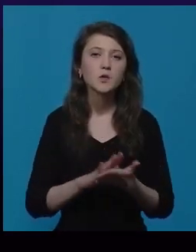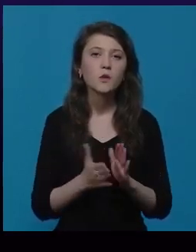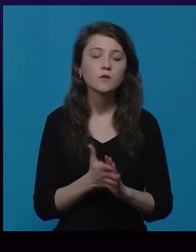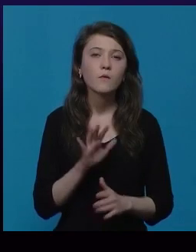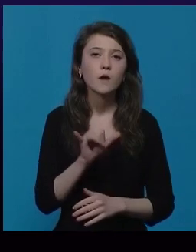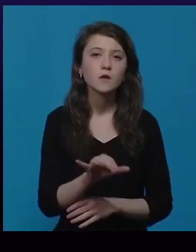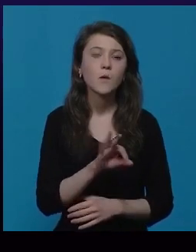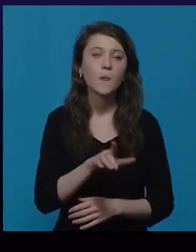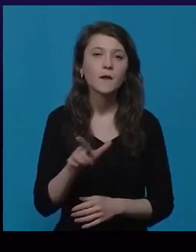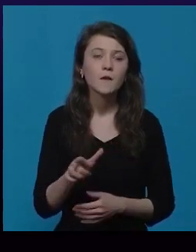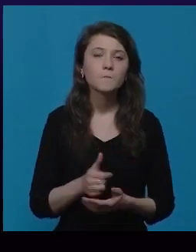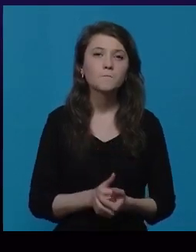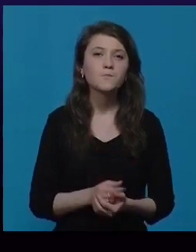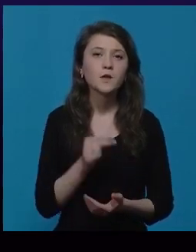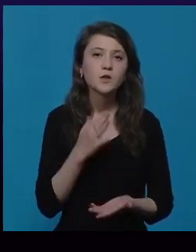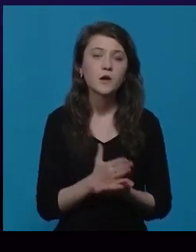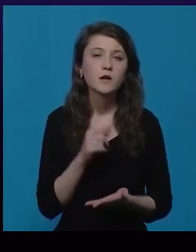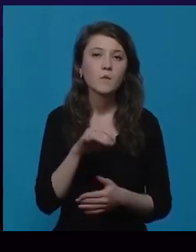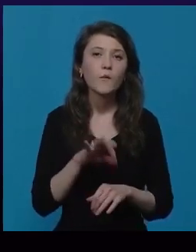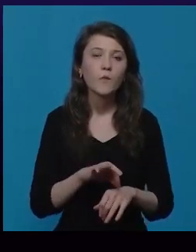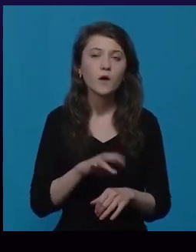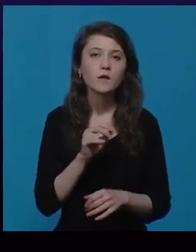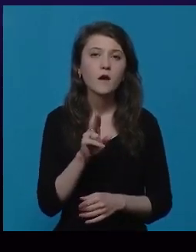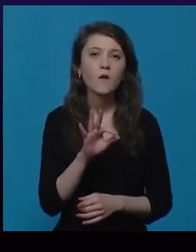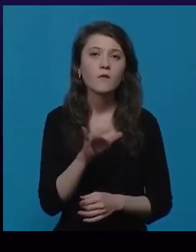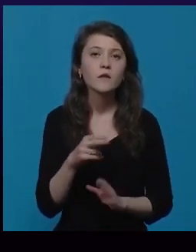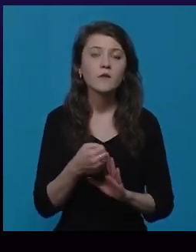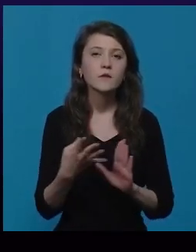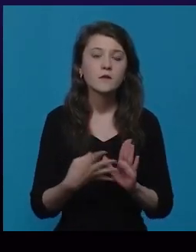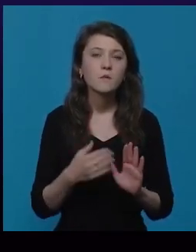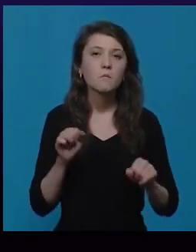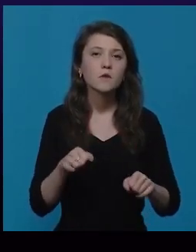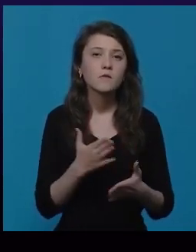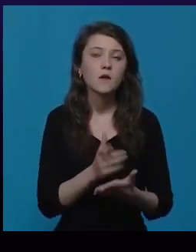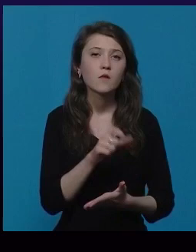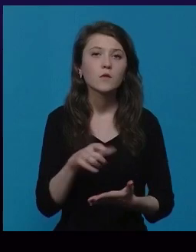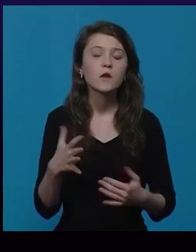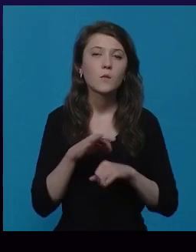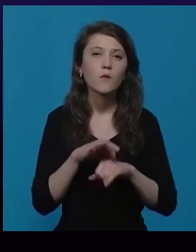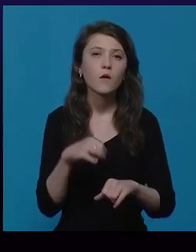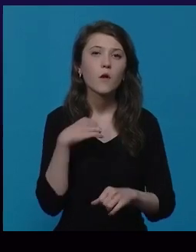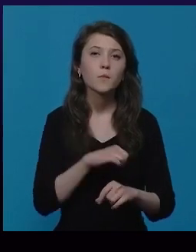вашій громаді. Чи є там хворі на коронавірус COVID-19? Можливо, є люди, які проходять обсервацію?